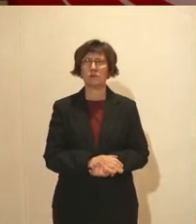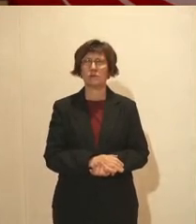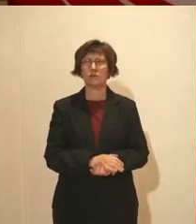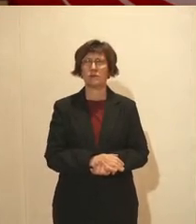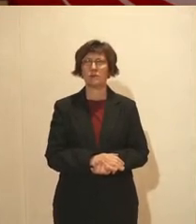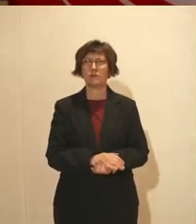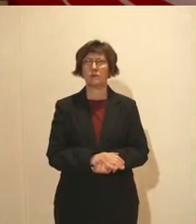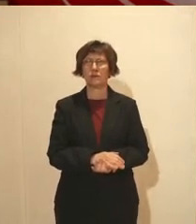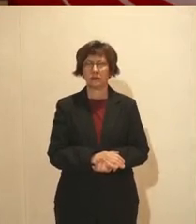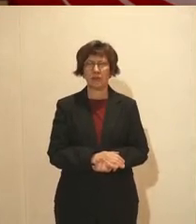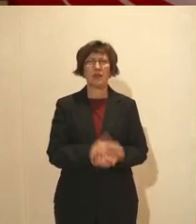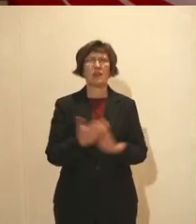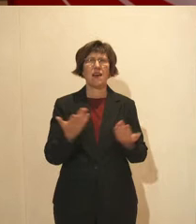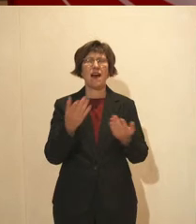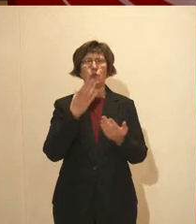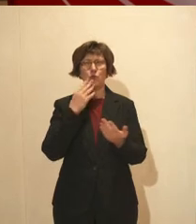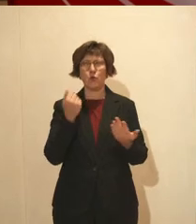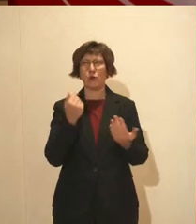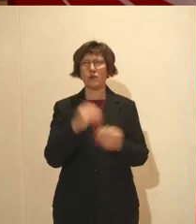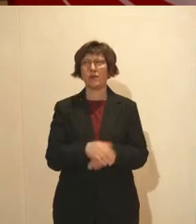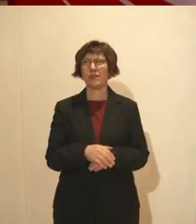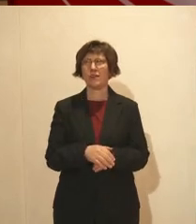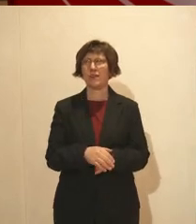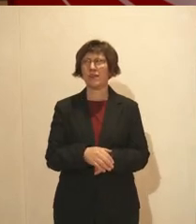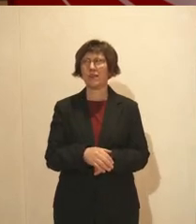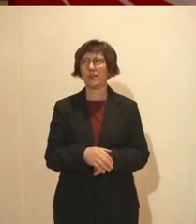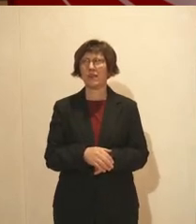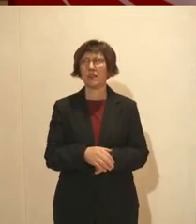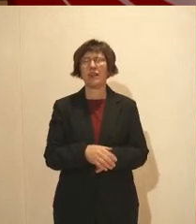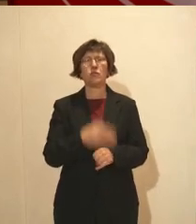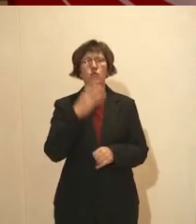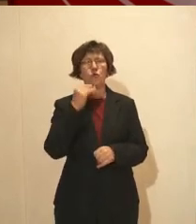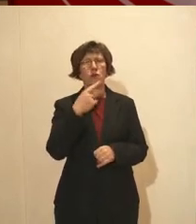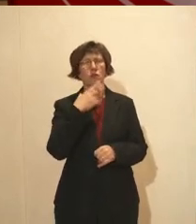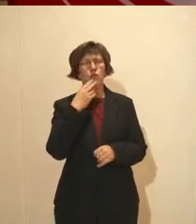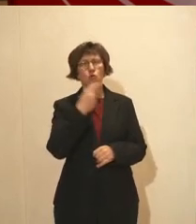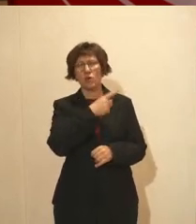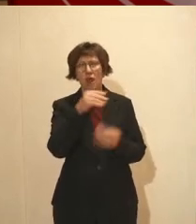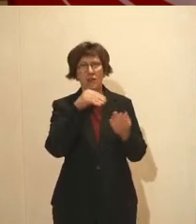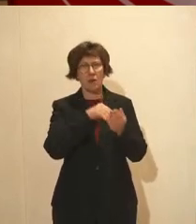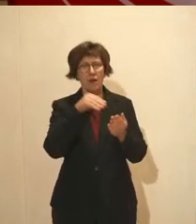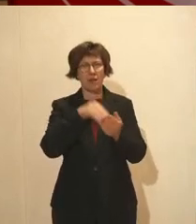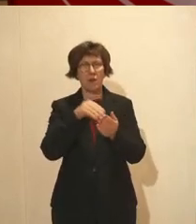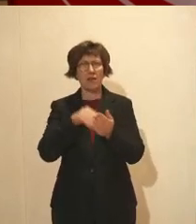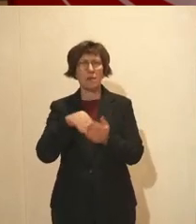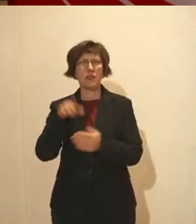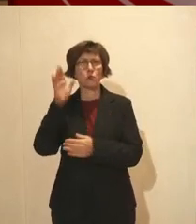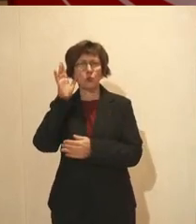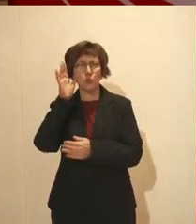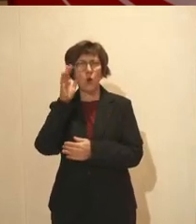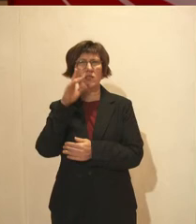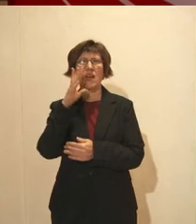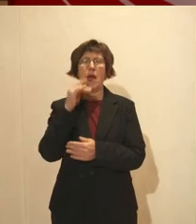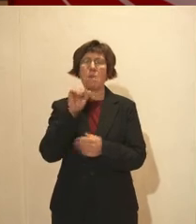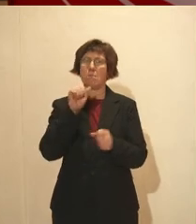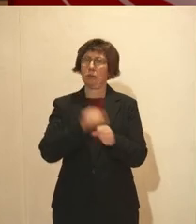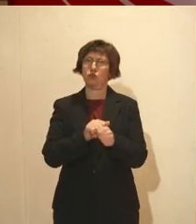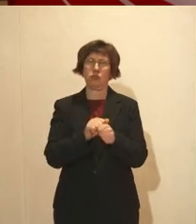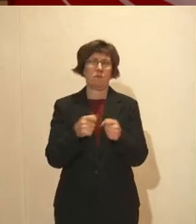ja schön dass sie dass ihr alle da seid dass ihr zuhört das wird glaube ich jetzt eine ganz spannende session